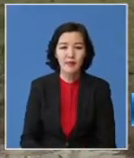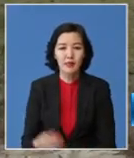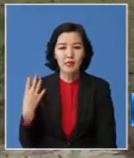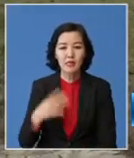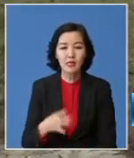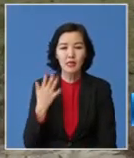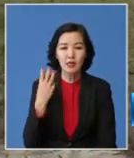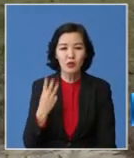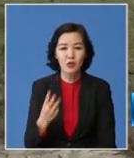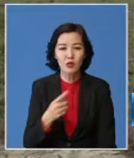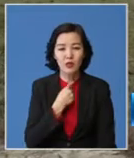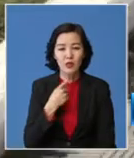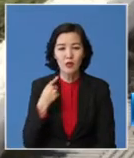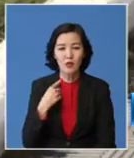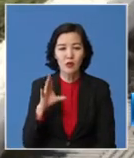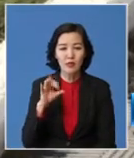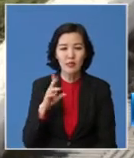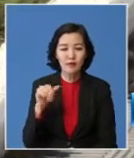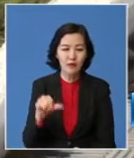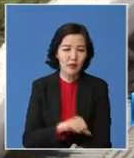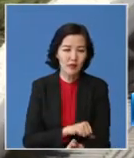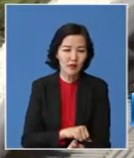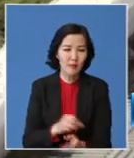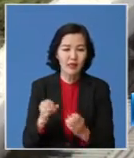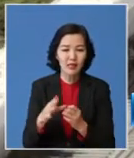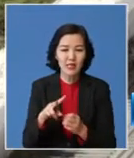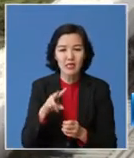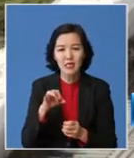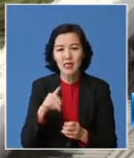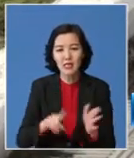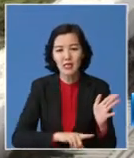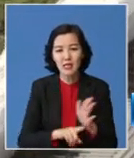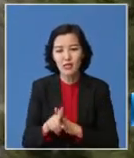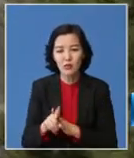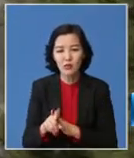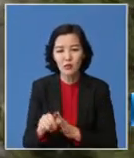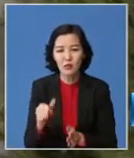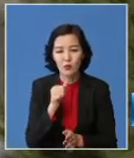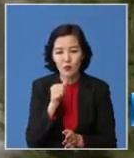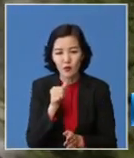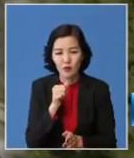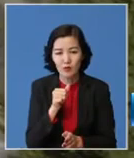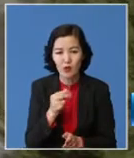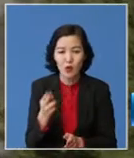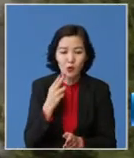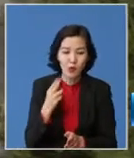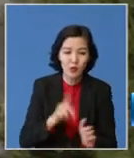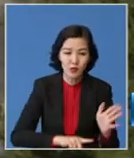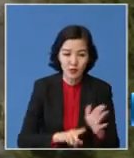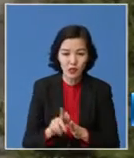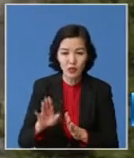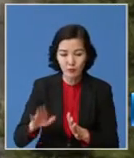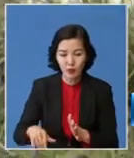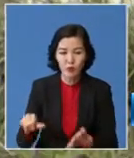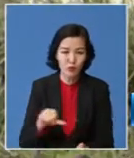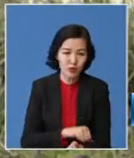43-летний уроженец Талдыкурган Сабыр на игле уже более 15 лет. Началось все с употребления курительных смесей, признается он. Впоследствии